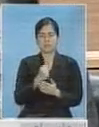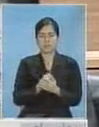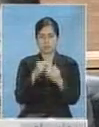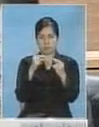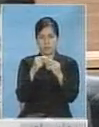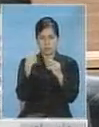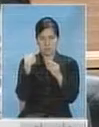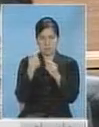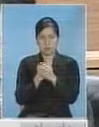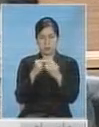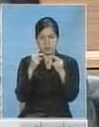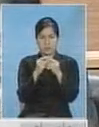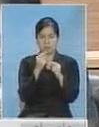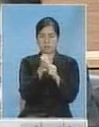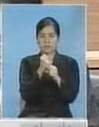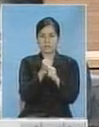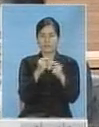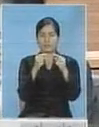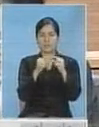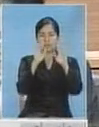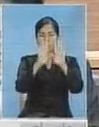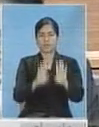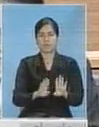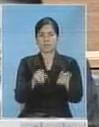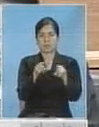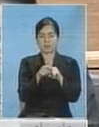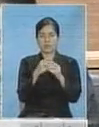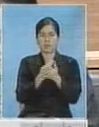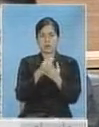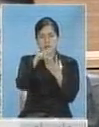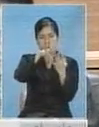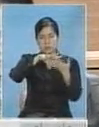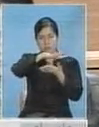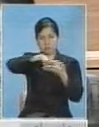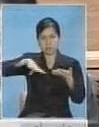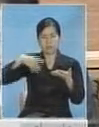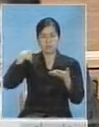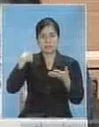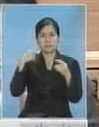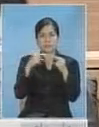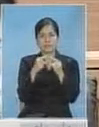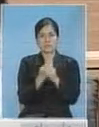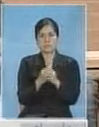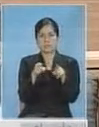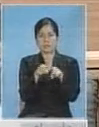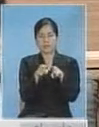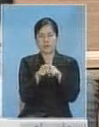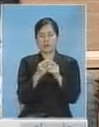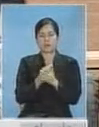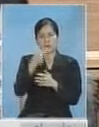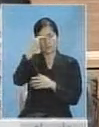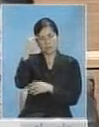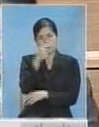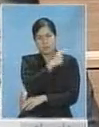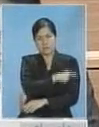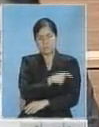ายลักษณะเป็นลายม้าครับท่านประธานครับมันบังรถที่จะวิ่งสวนมาครับเวลาเขาจะยูเทิร์นมันมอง